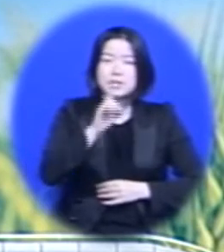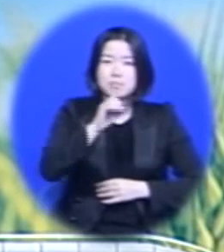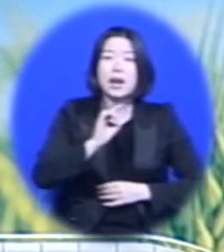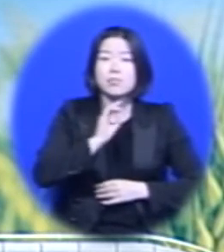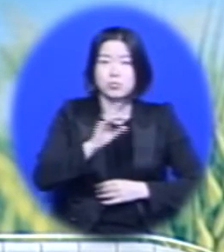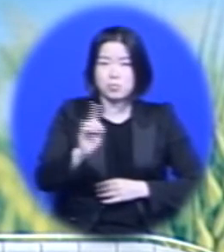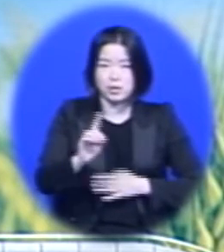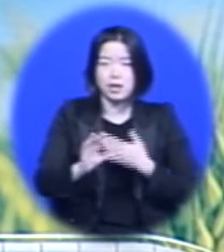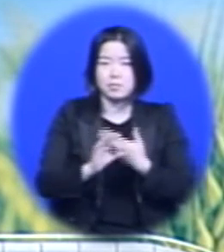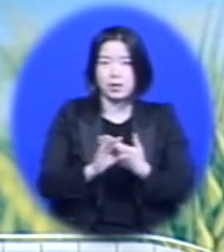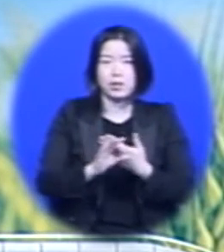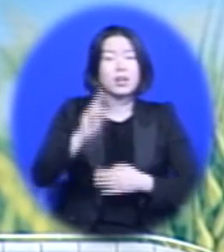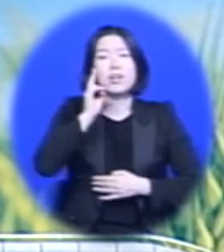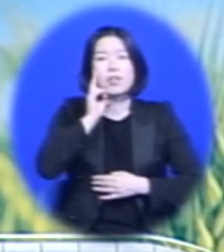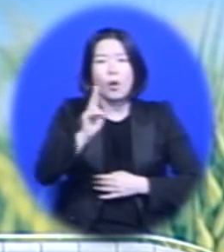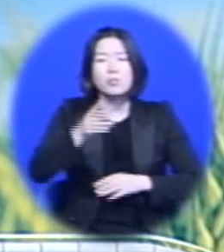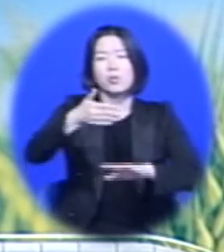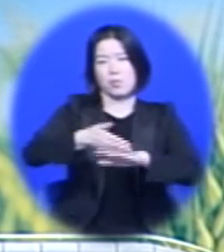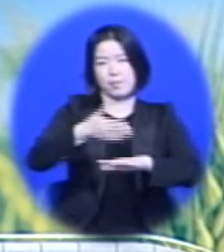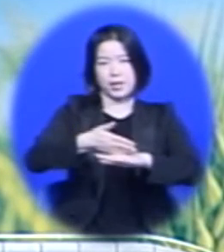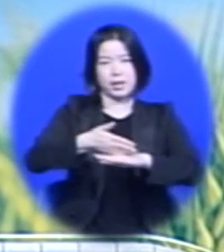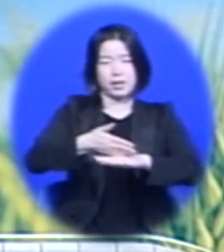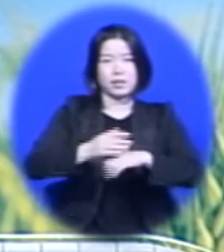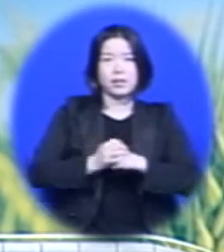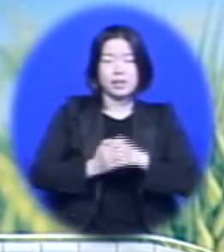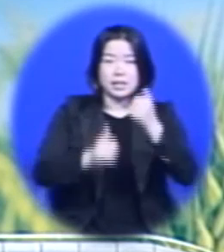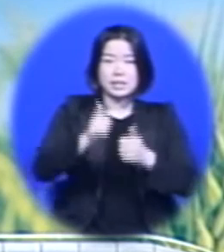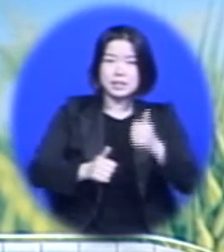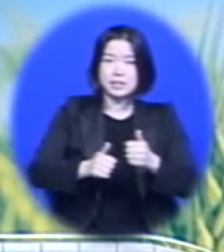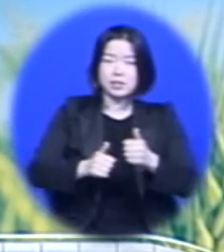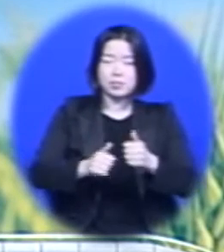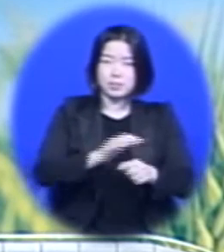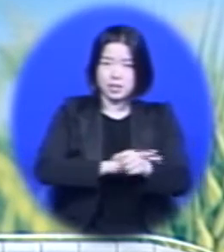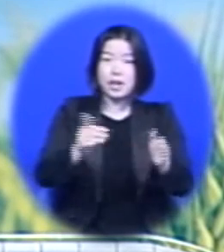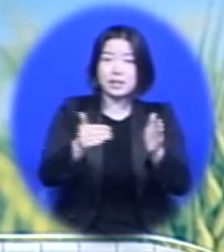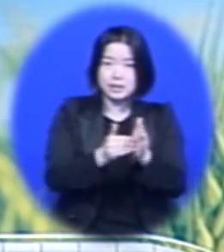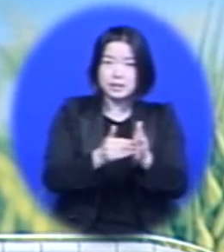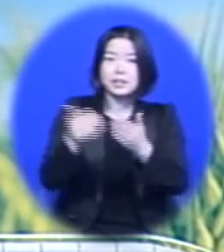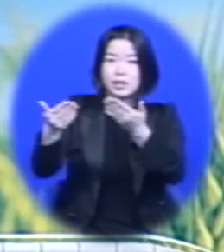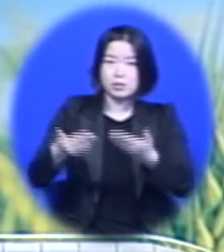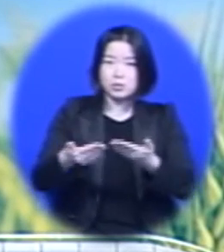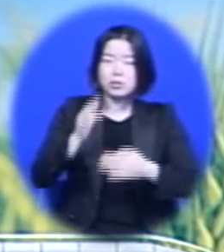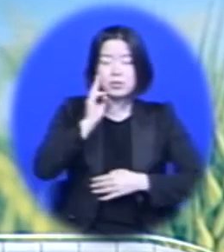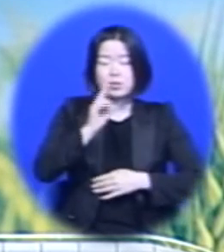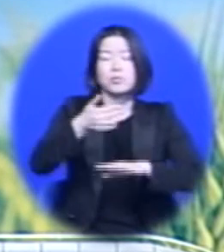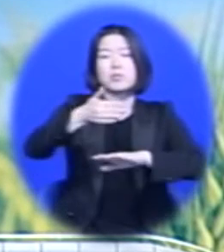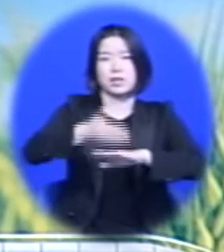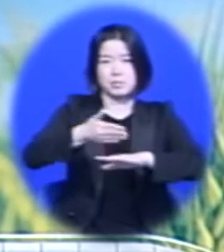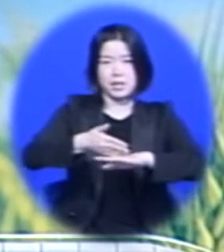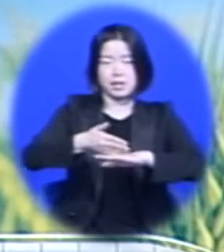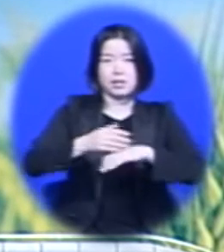것이 너무 고맙다. 시험을 잘 맞춰주어서 너무 감사하다.